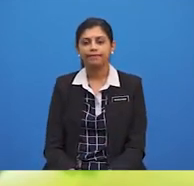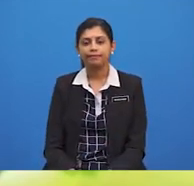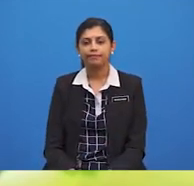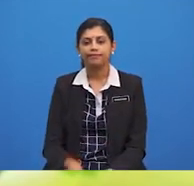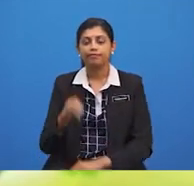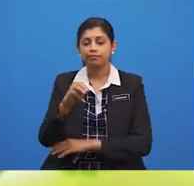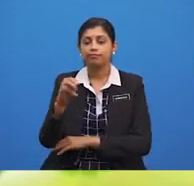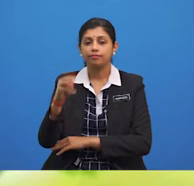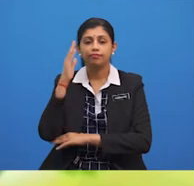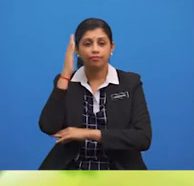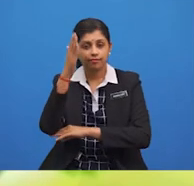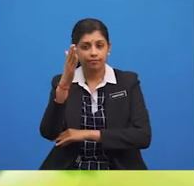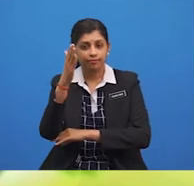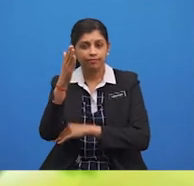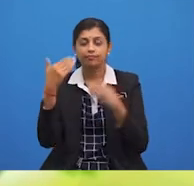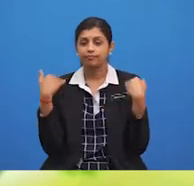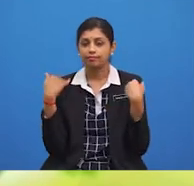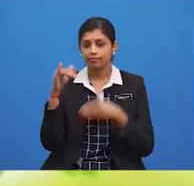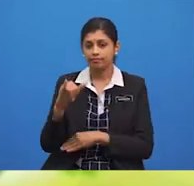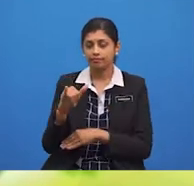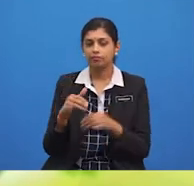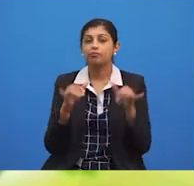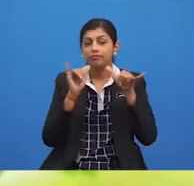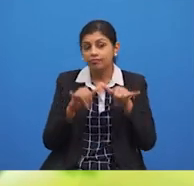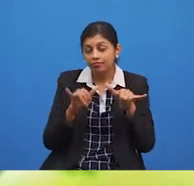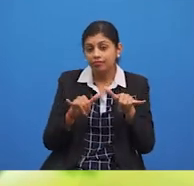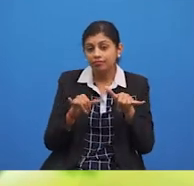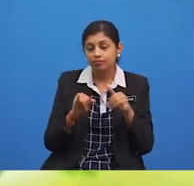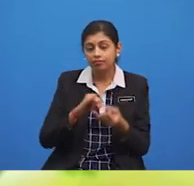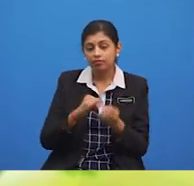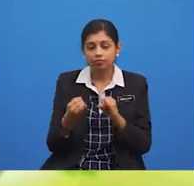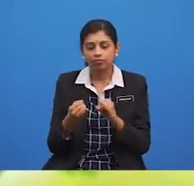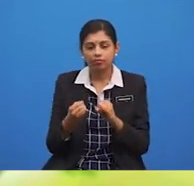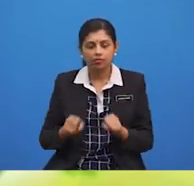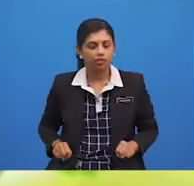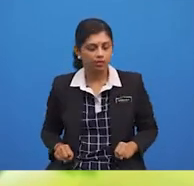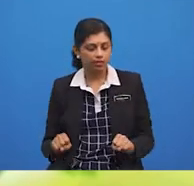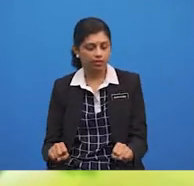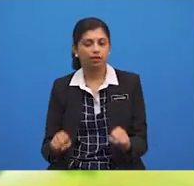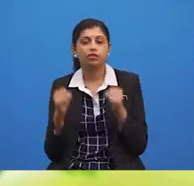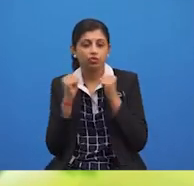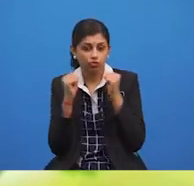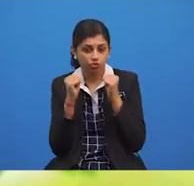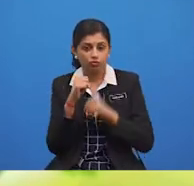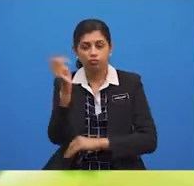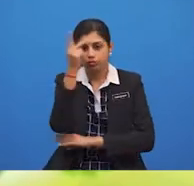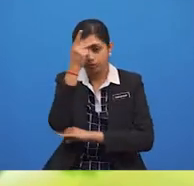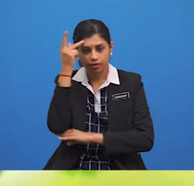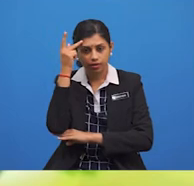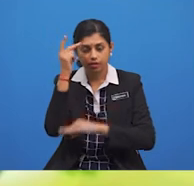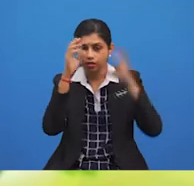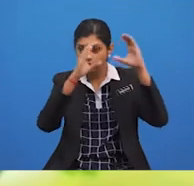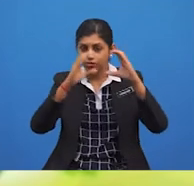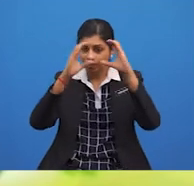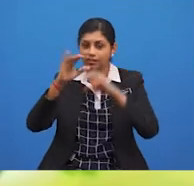Murid-murid akan ada yang hendak tinggal di iklim yang sederhana sejuk kerana